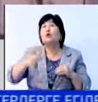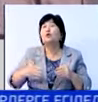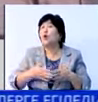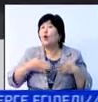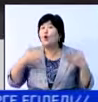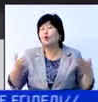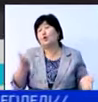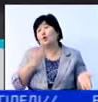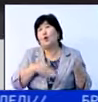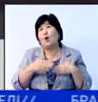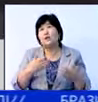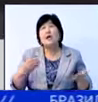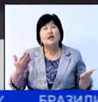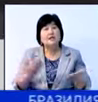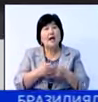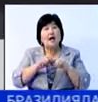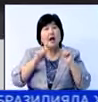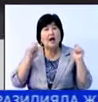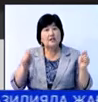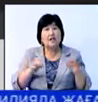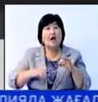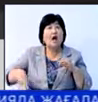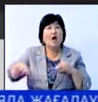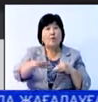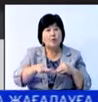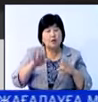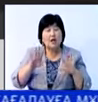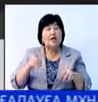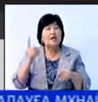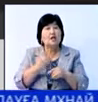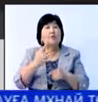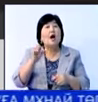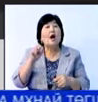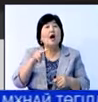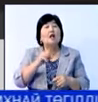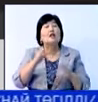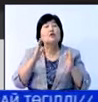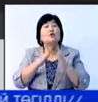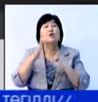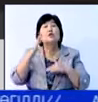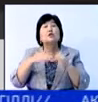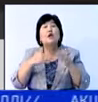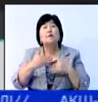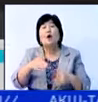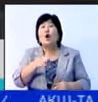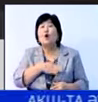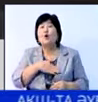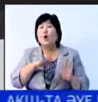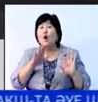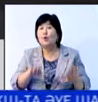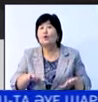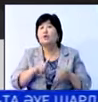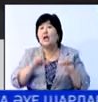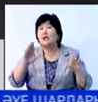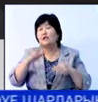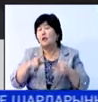үлкен қуаныш. Жаңадан ашылған мөлтек аудан ең бірінші міне Алланың үйін салып, рухани орталық салынды. Бұл